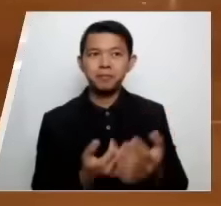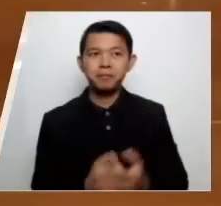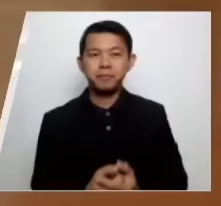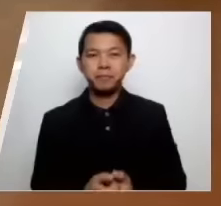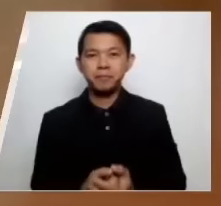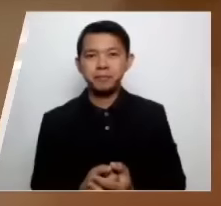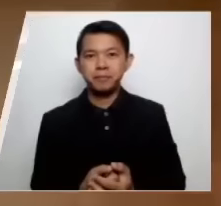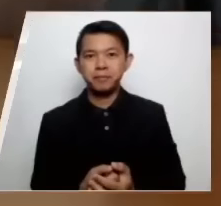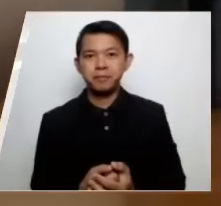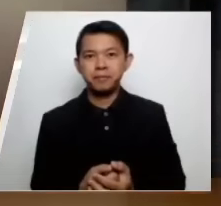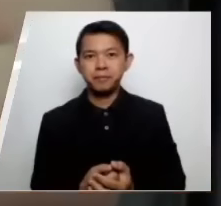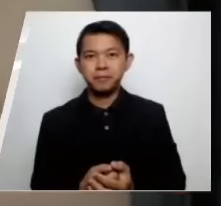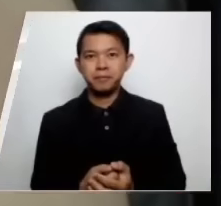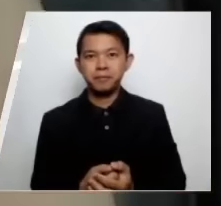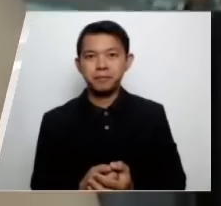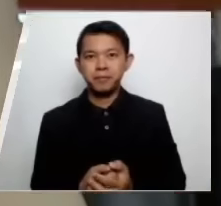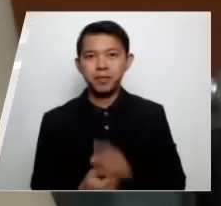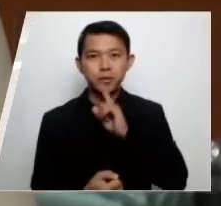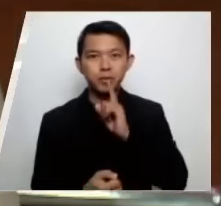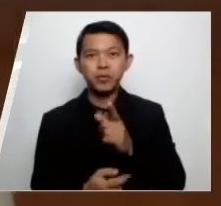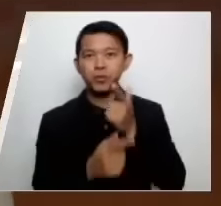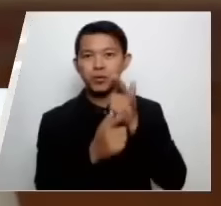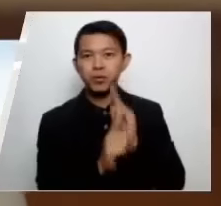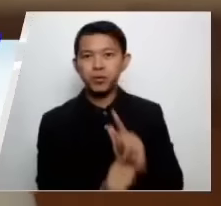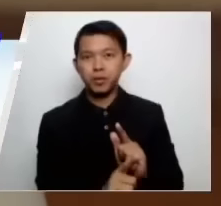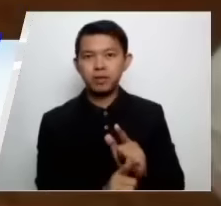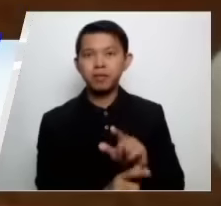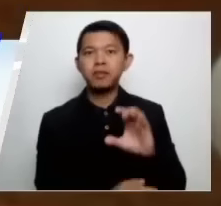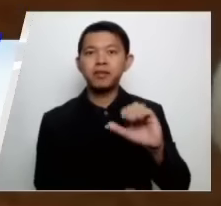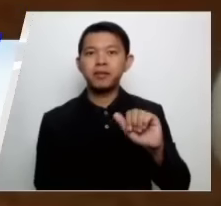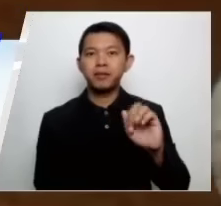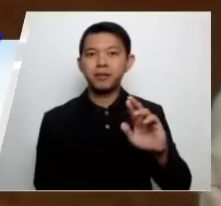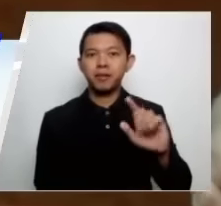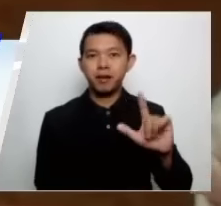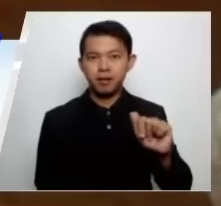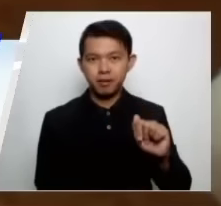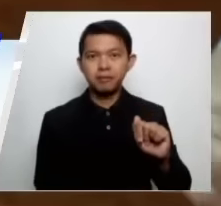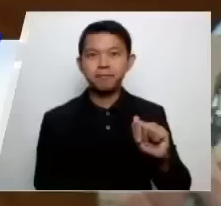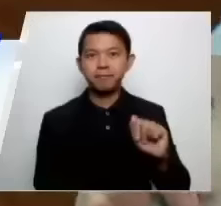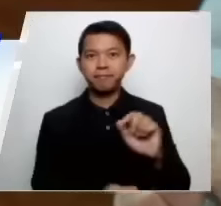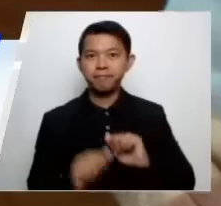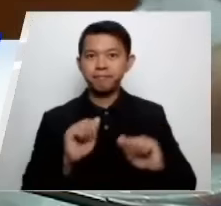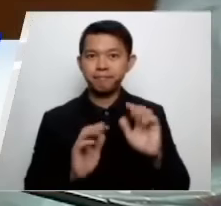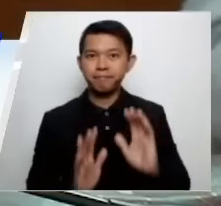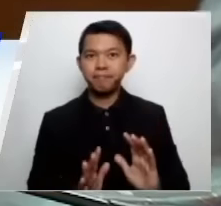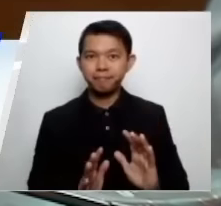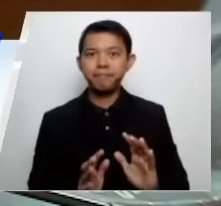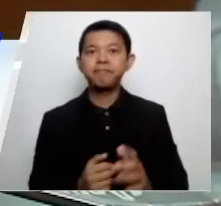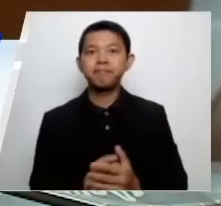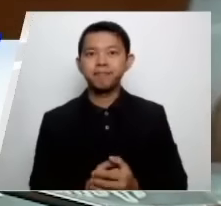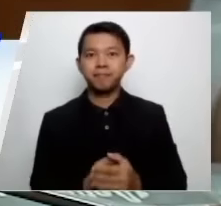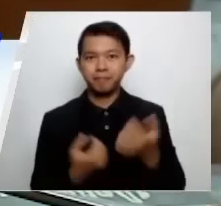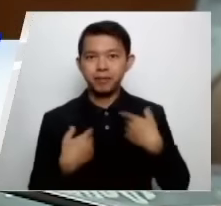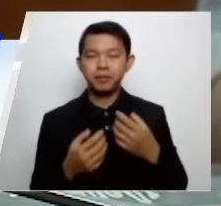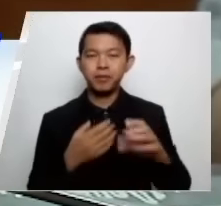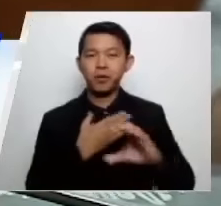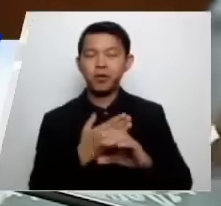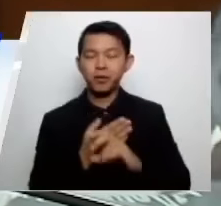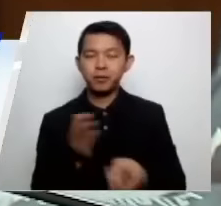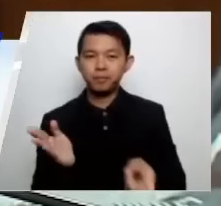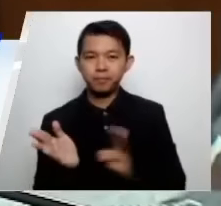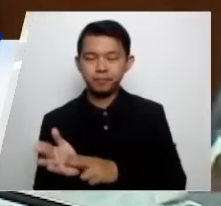Certified loyal kapuso pa rin si Carla Abiliana. Extra special ang contract signing today ni Carla na pinangunahan ni na GMA Chairman